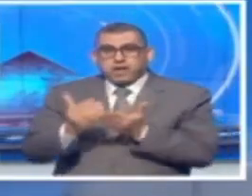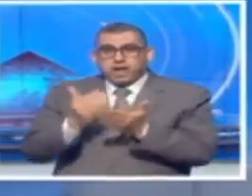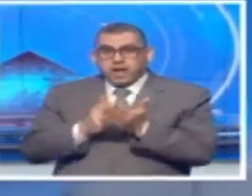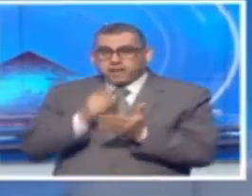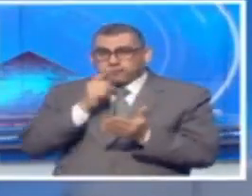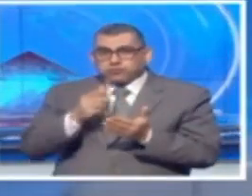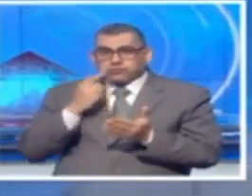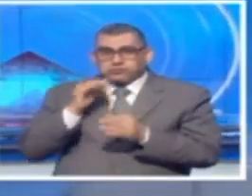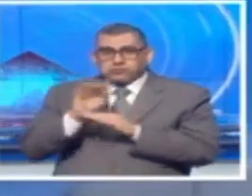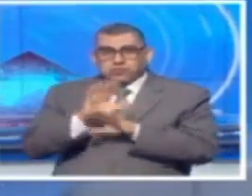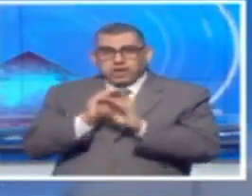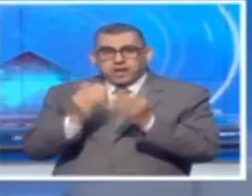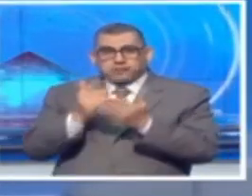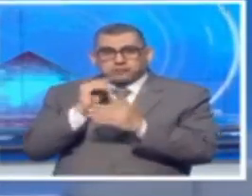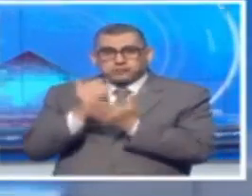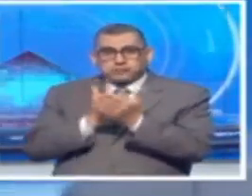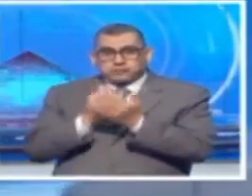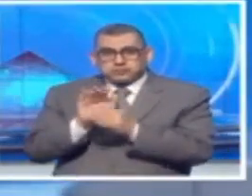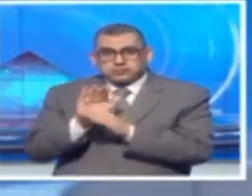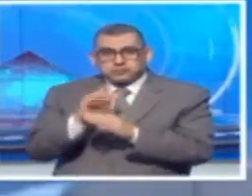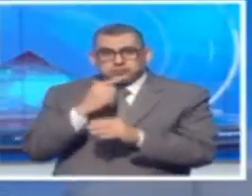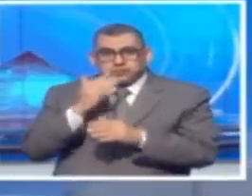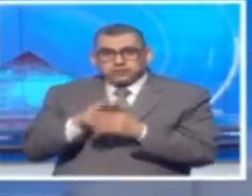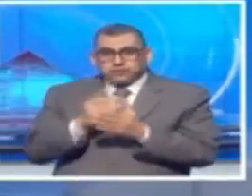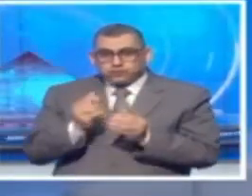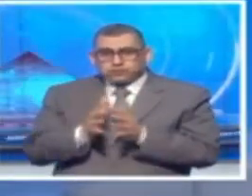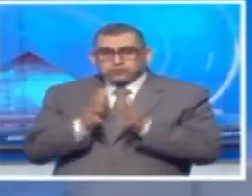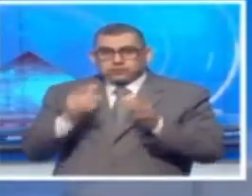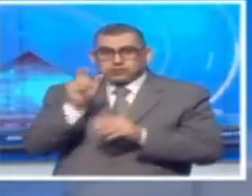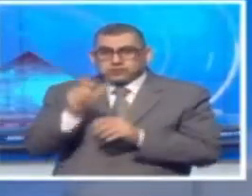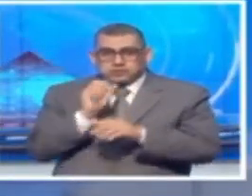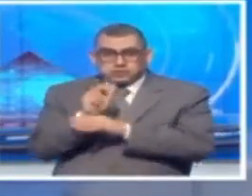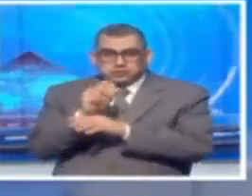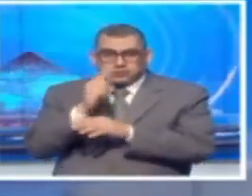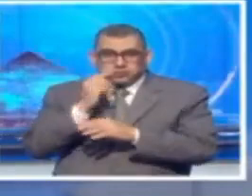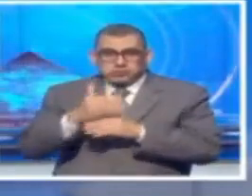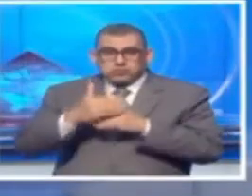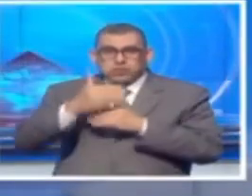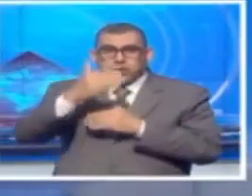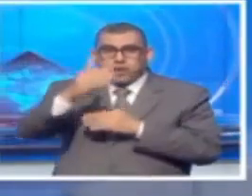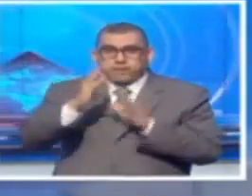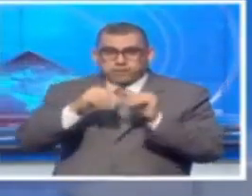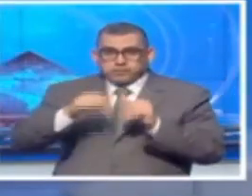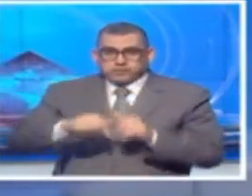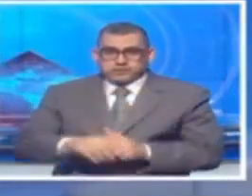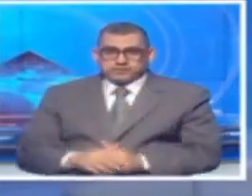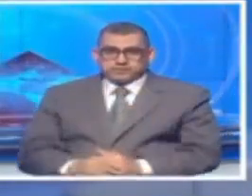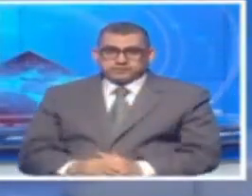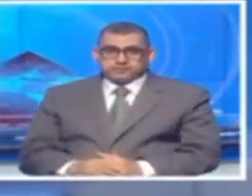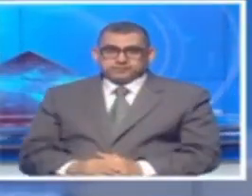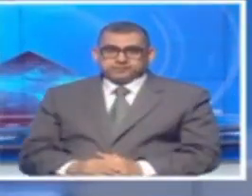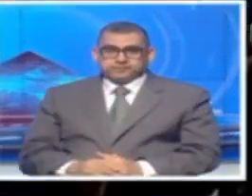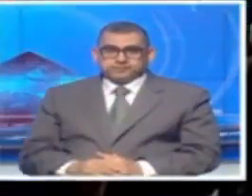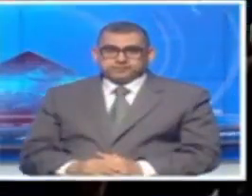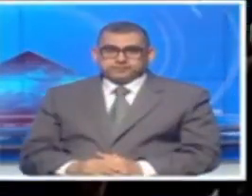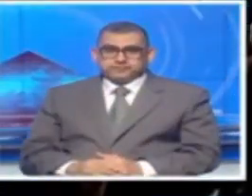المبكرة وتوجيه الاستثمارات لتنمية رأس المال البشري على المدى الطويل في مصر.